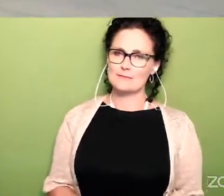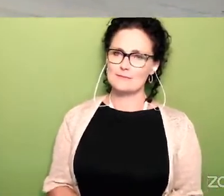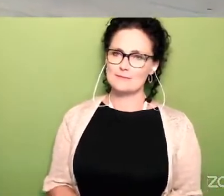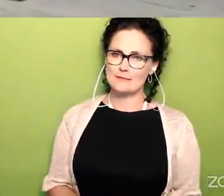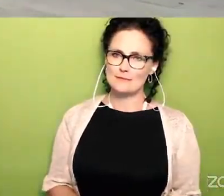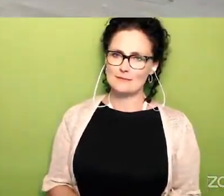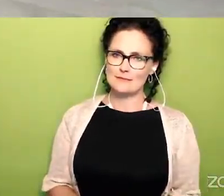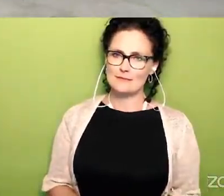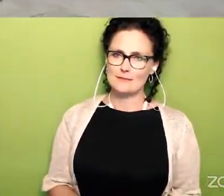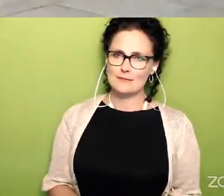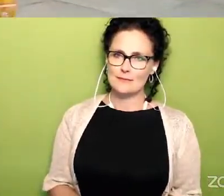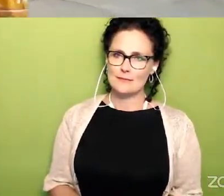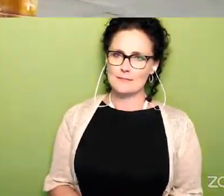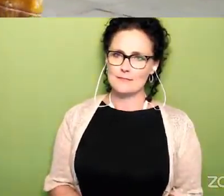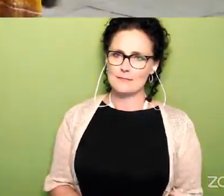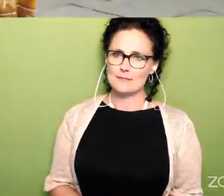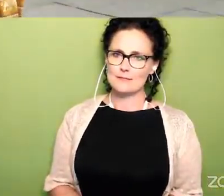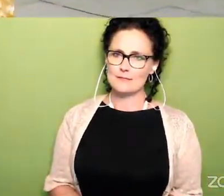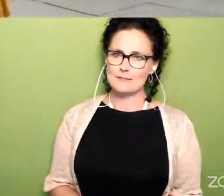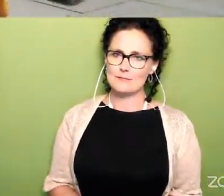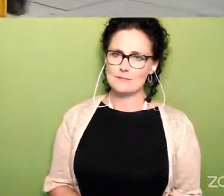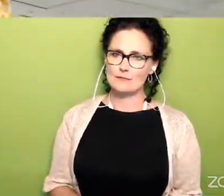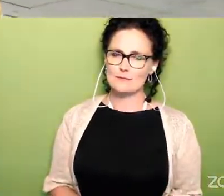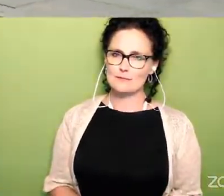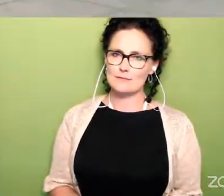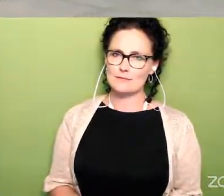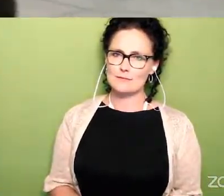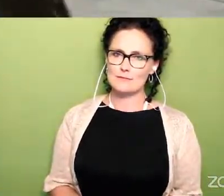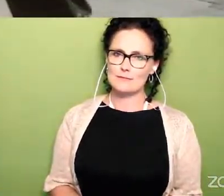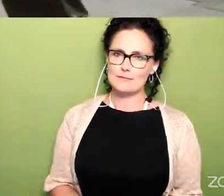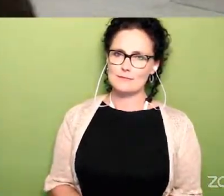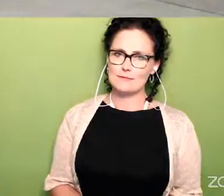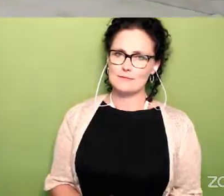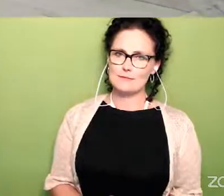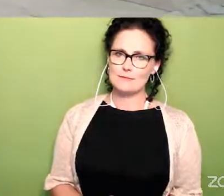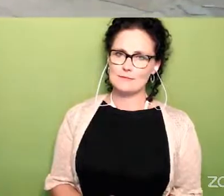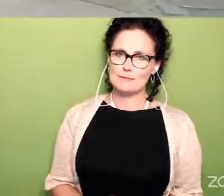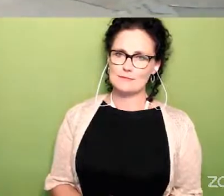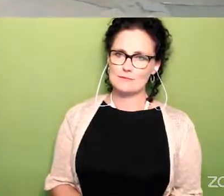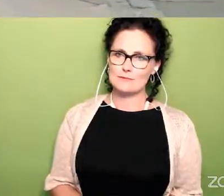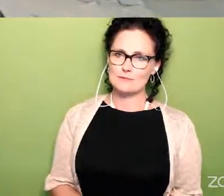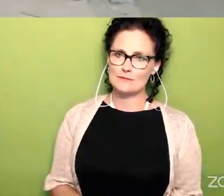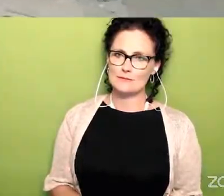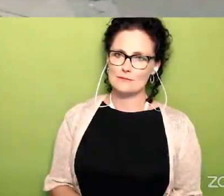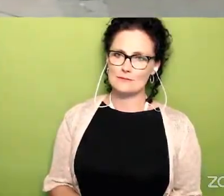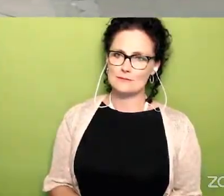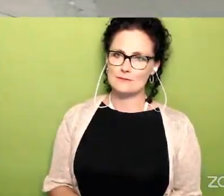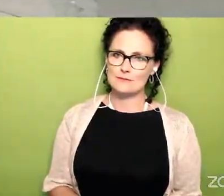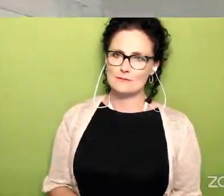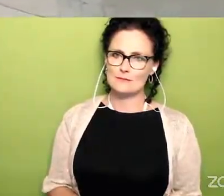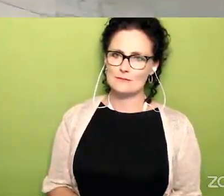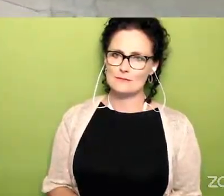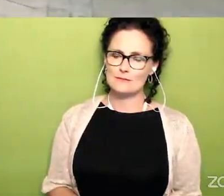जेड़ा ज्ञान मोड़ लिया बंदे